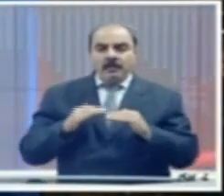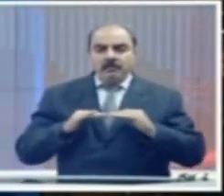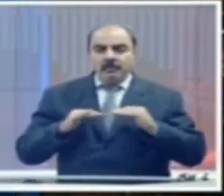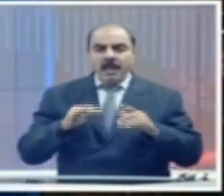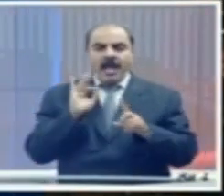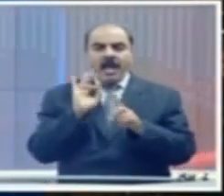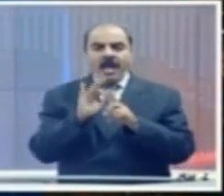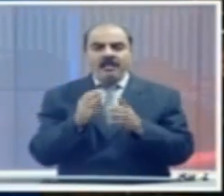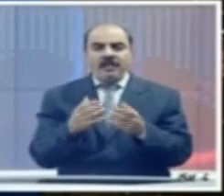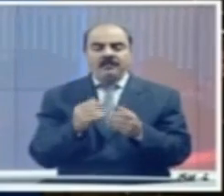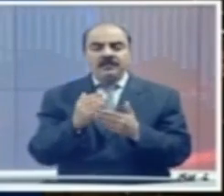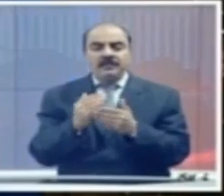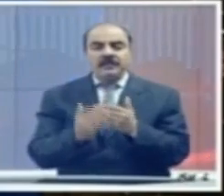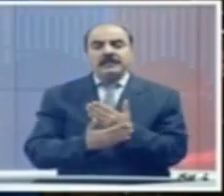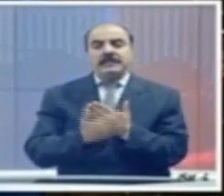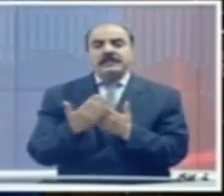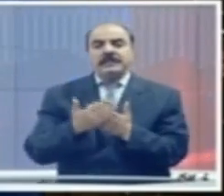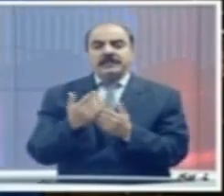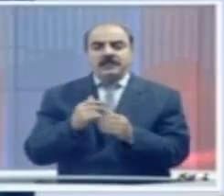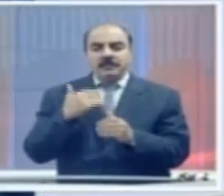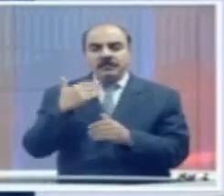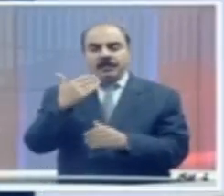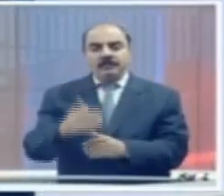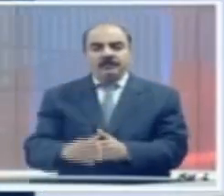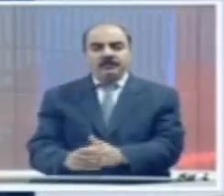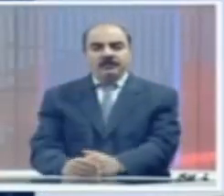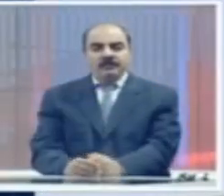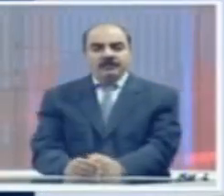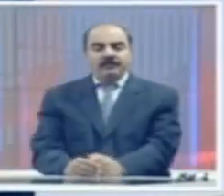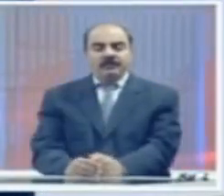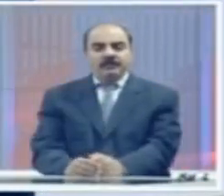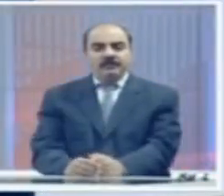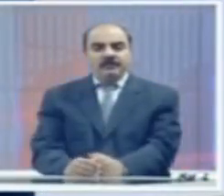السيادي يهدف لخلق ثروات للأجيال القادمة.